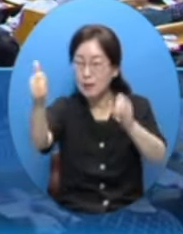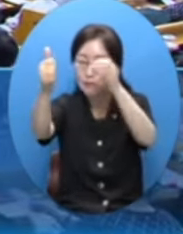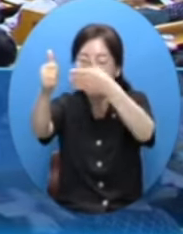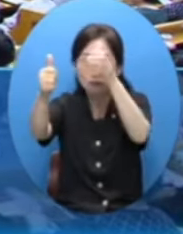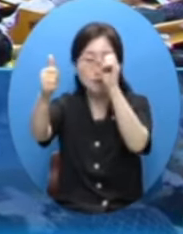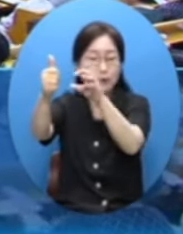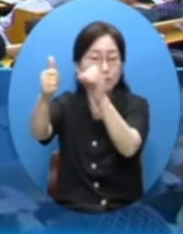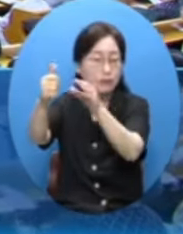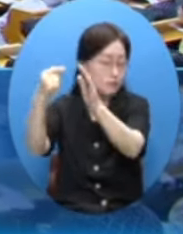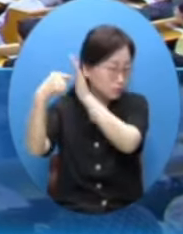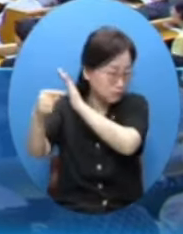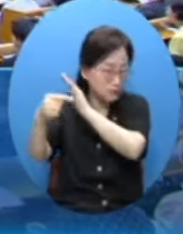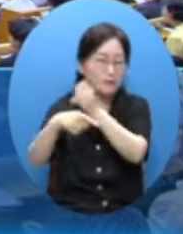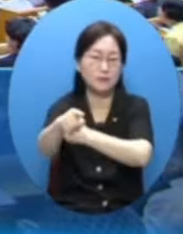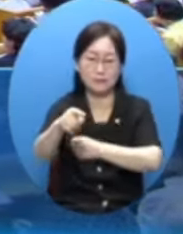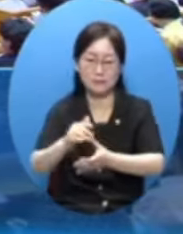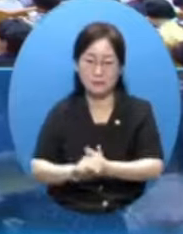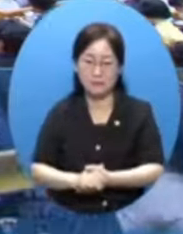않으시게 함이니라.